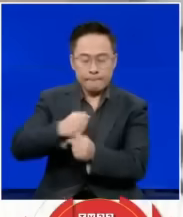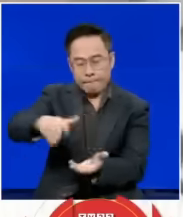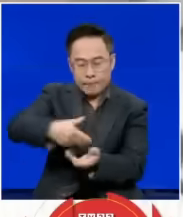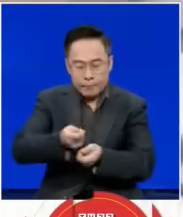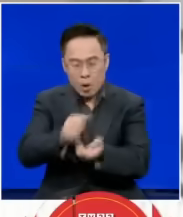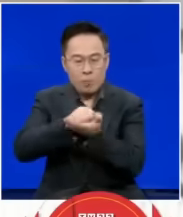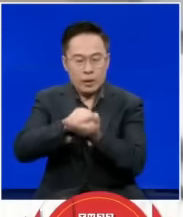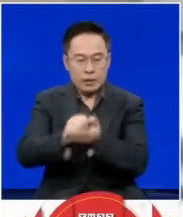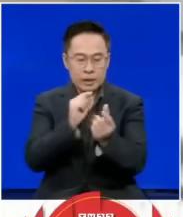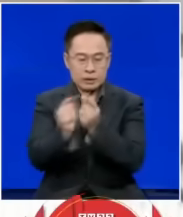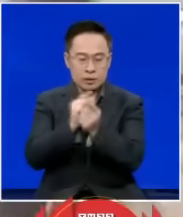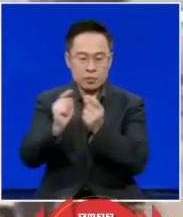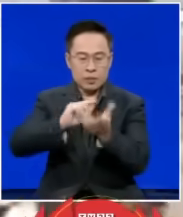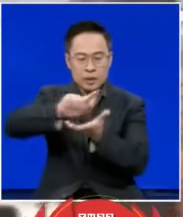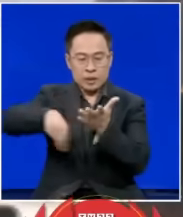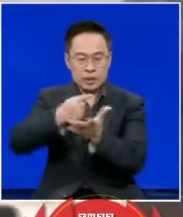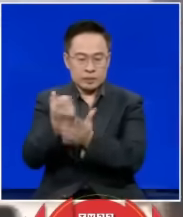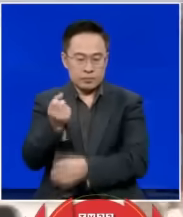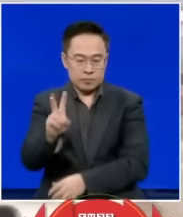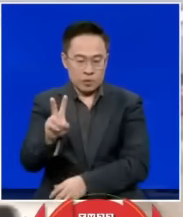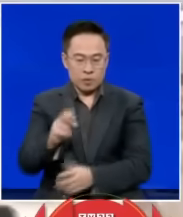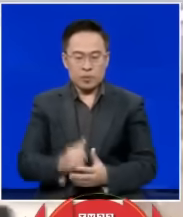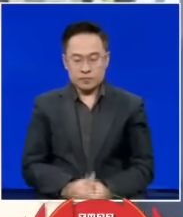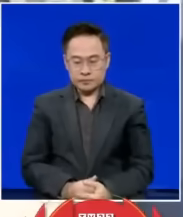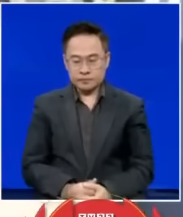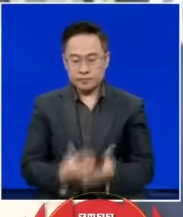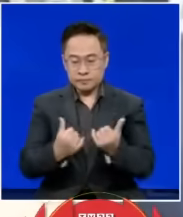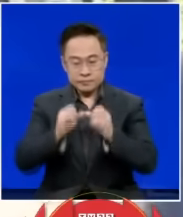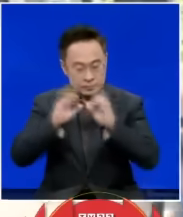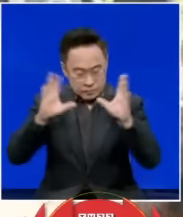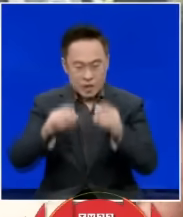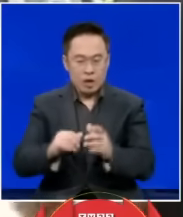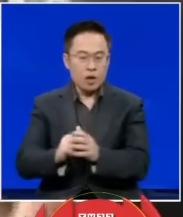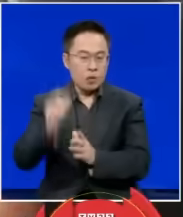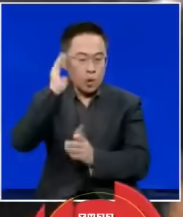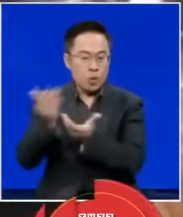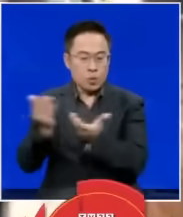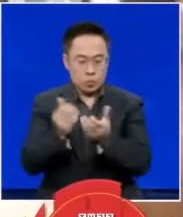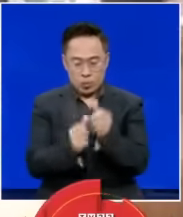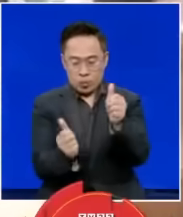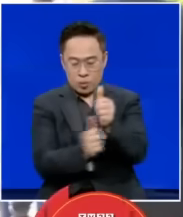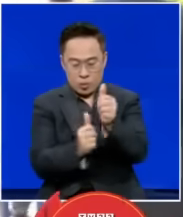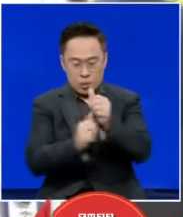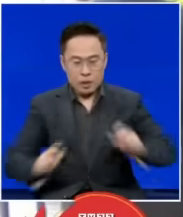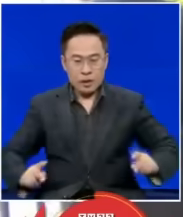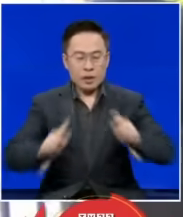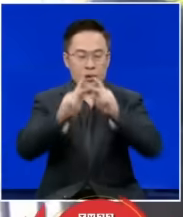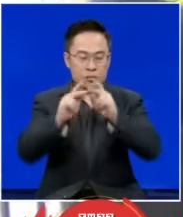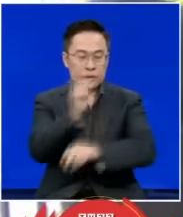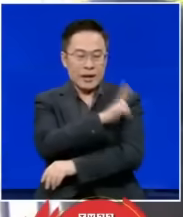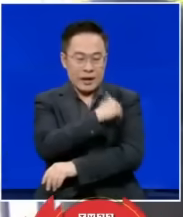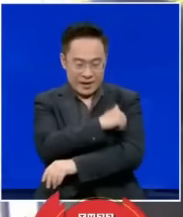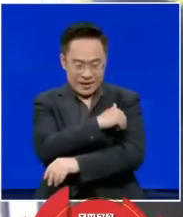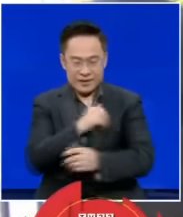จฉัยออกมาเรียบร้อยแล้วทีนี้อย่างที่บอกไปว่าพอมีชื่อปุ๊บก็ไปถามท่านท่านสันติพร้อมพัฒ